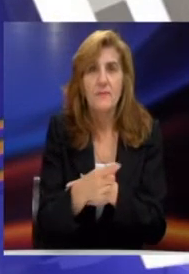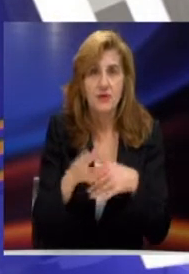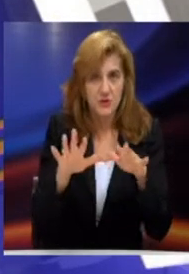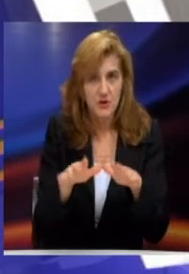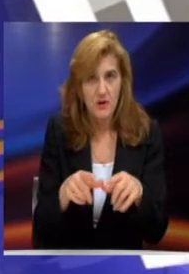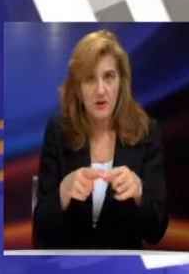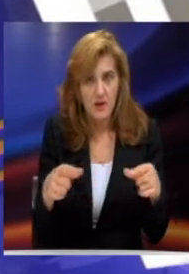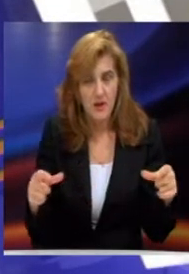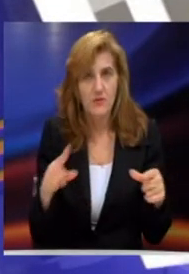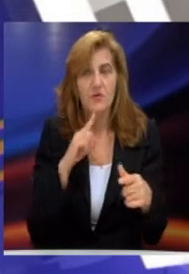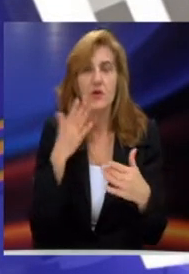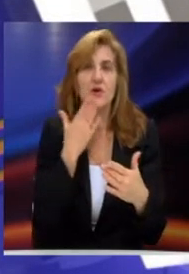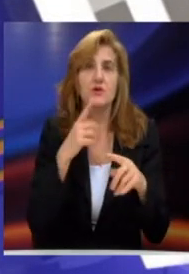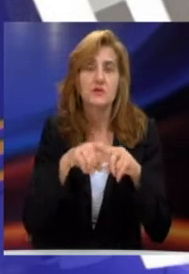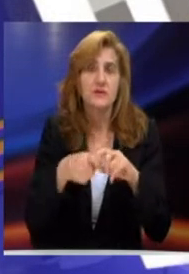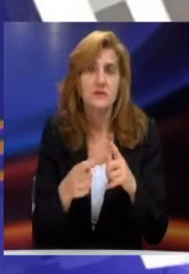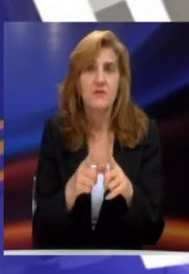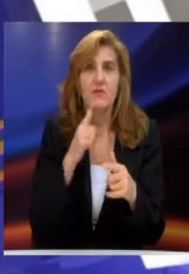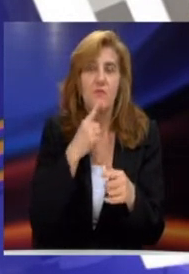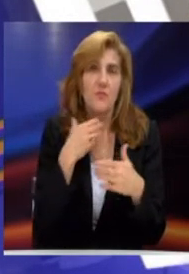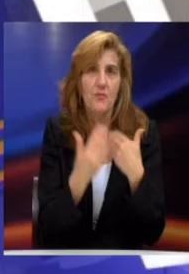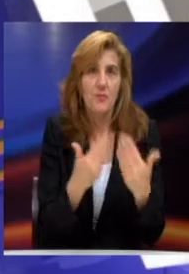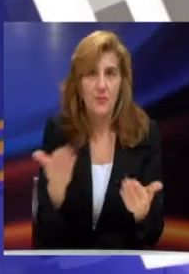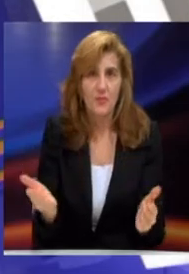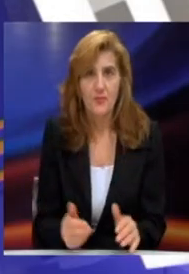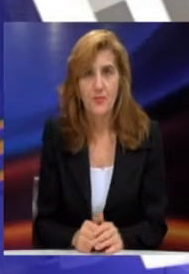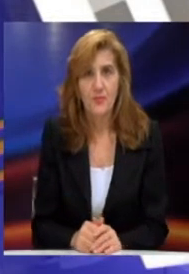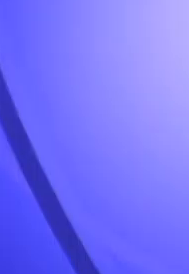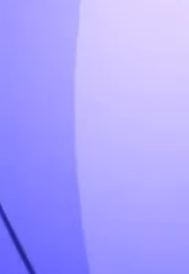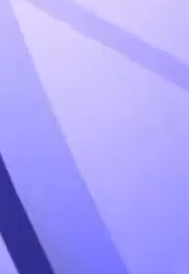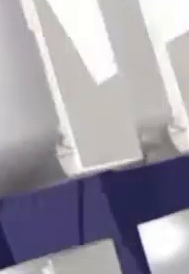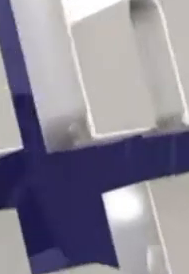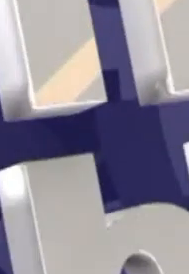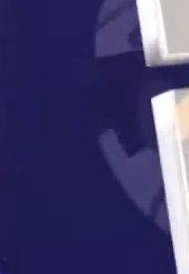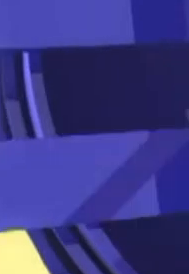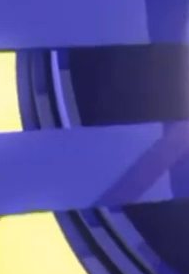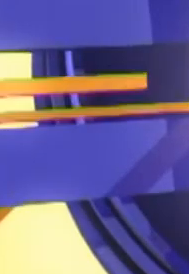su drugo i treće plasirani dobili školski pribor i slatkiše.